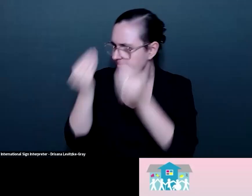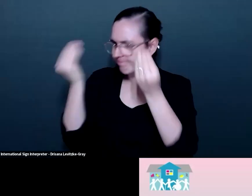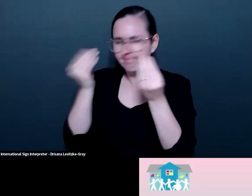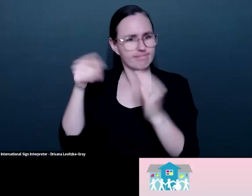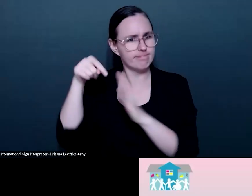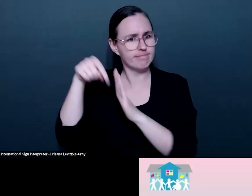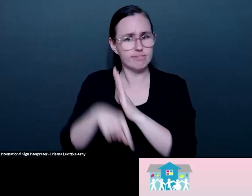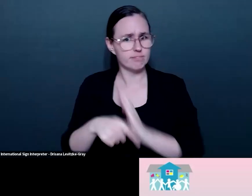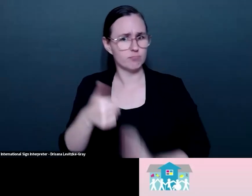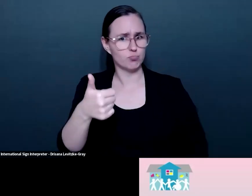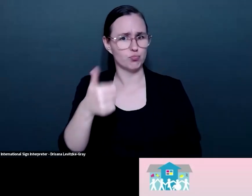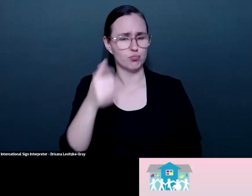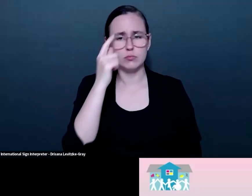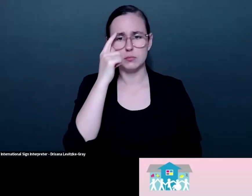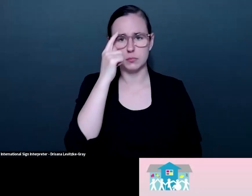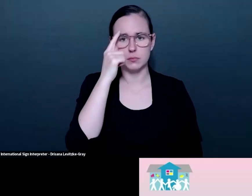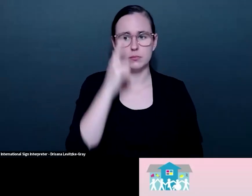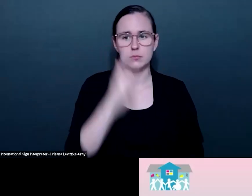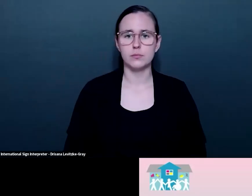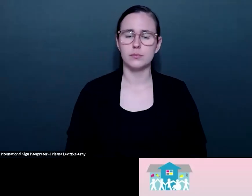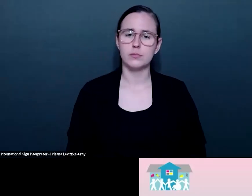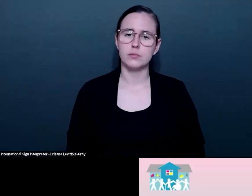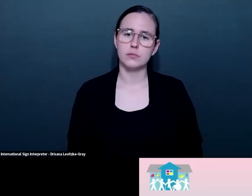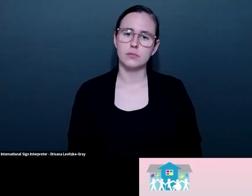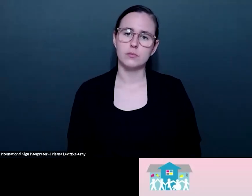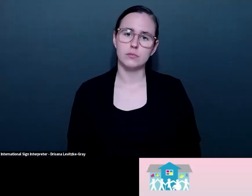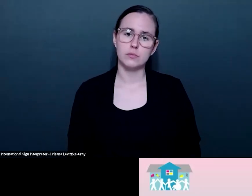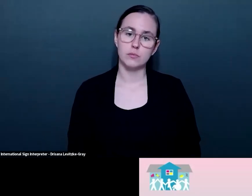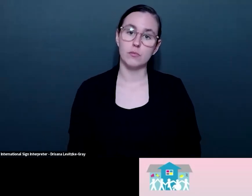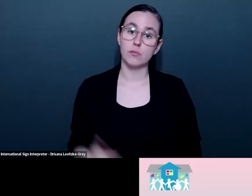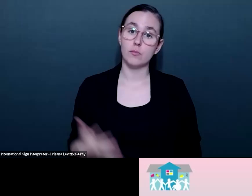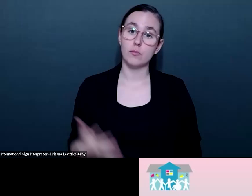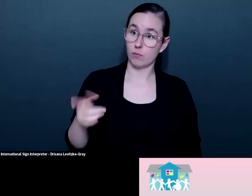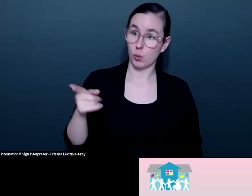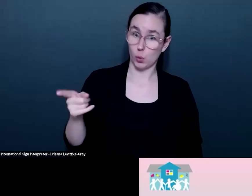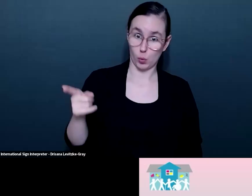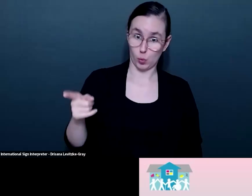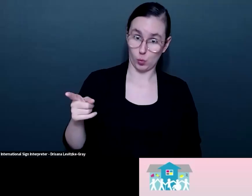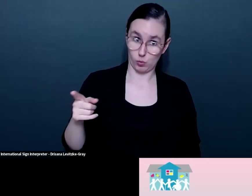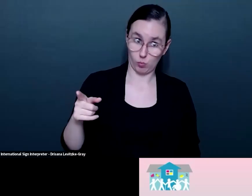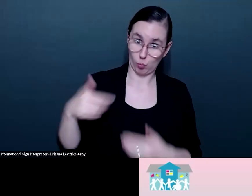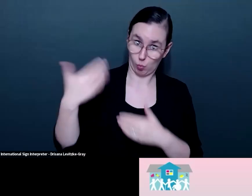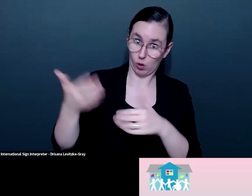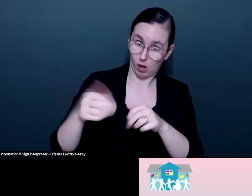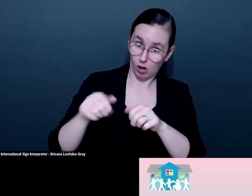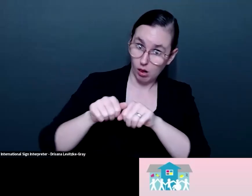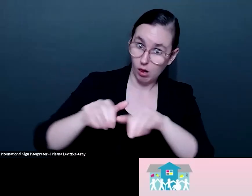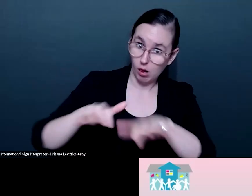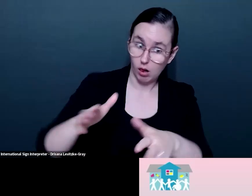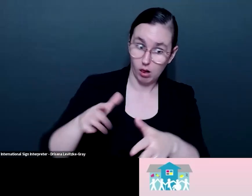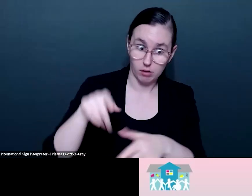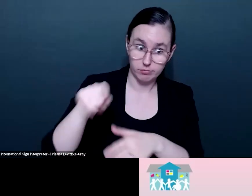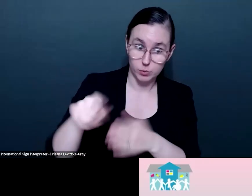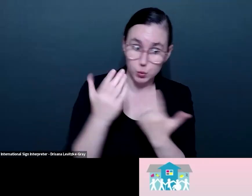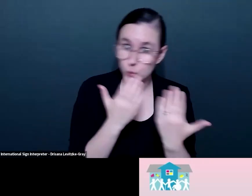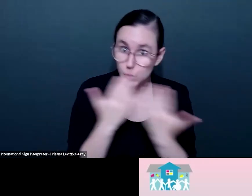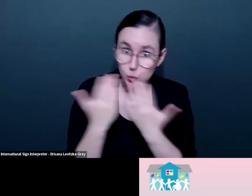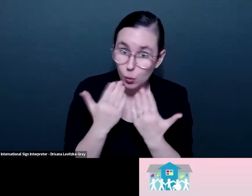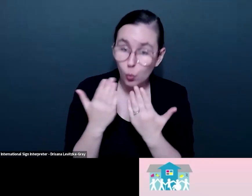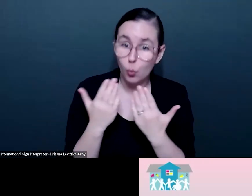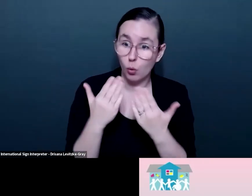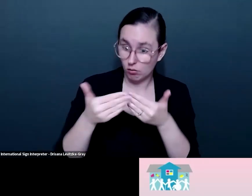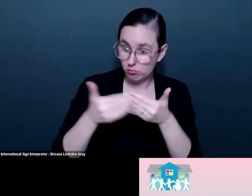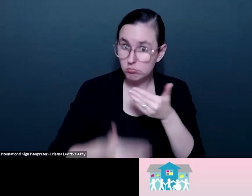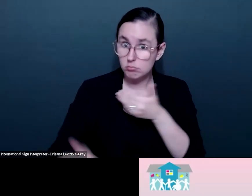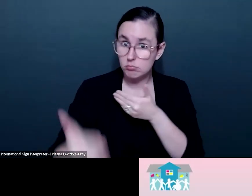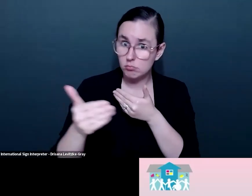allez implémenter certains outils pendant l'année scolaire. Donc, il est très important que